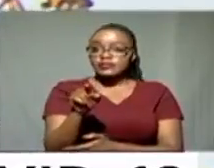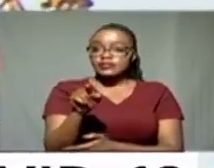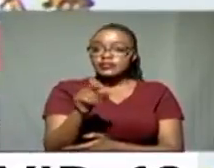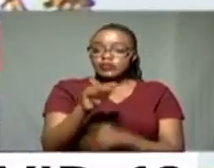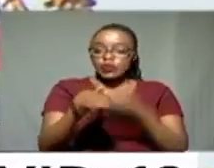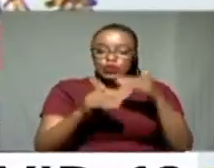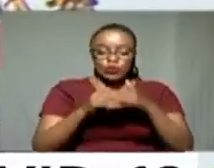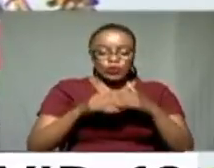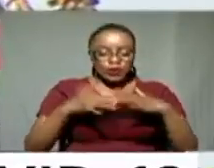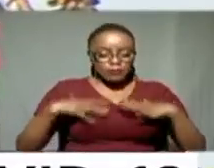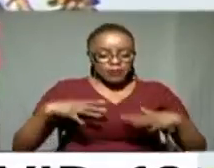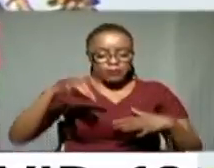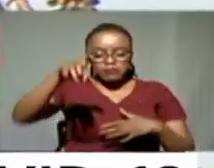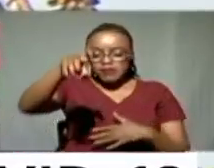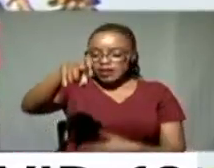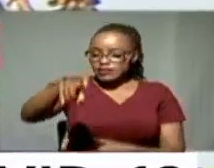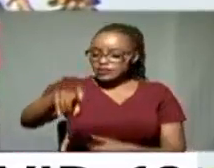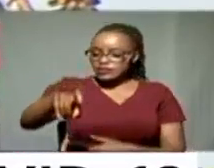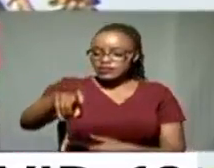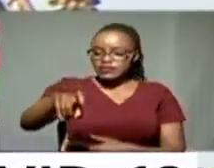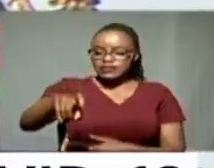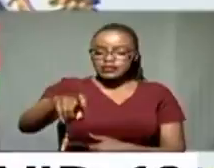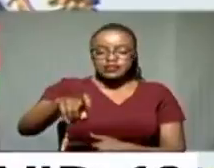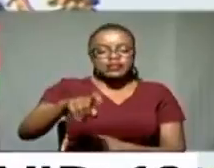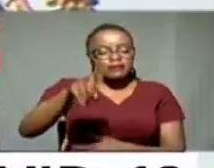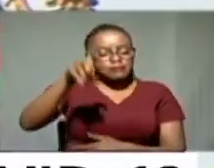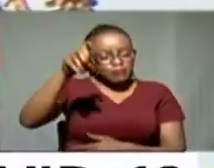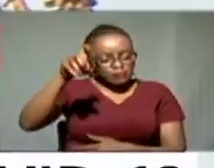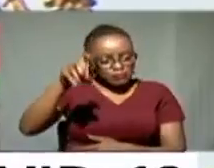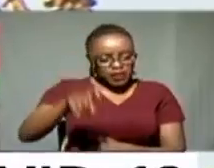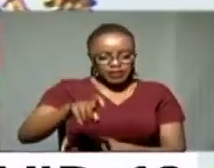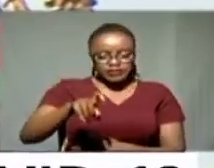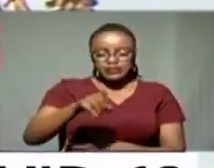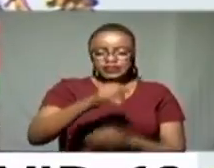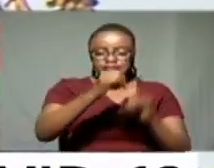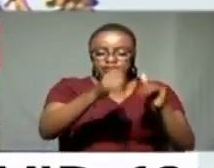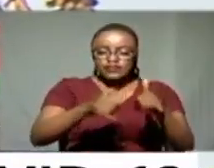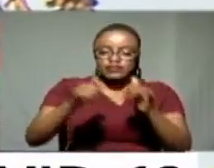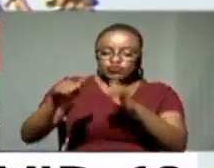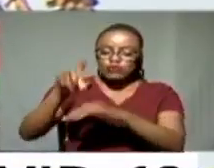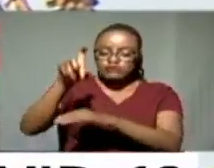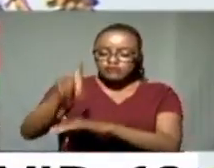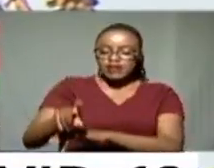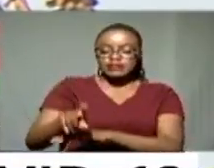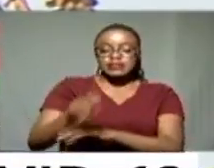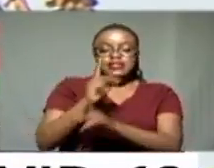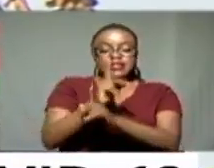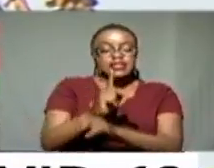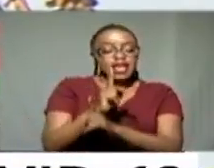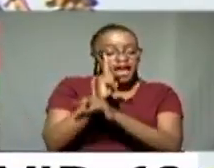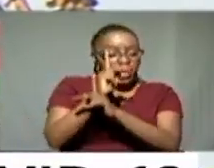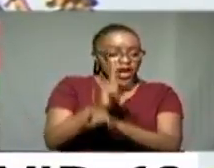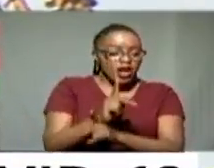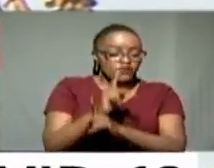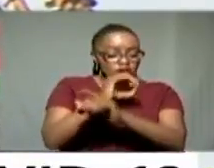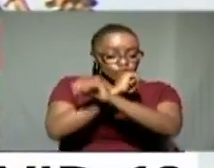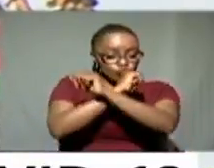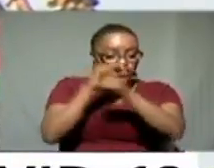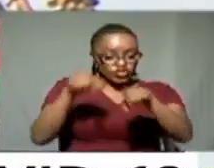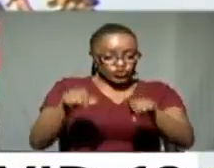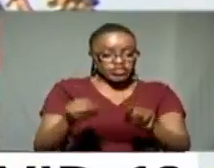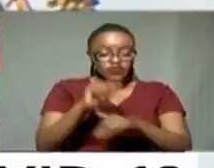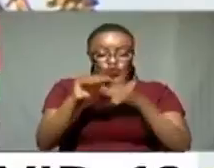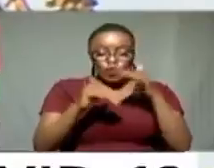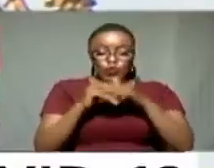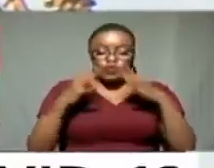kila mtu ni lazima ajihathari, kila mtu binafsi ajihathari, na pia